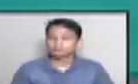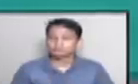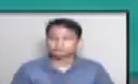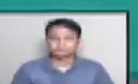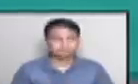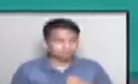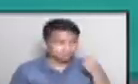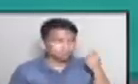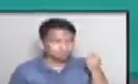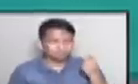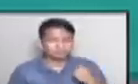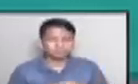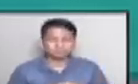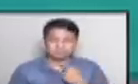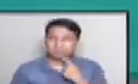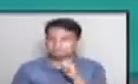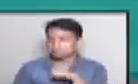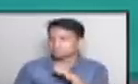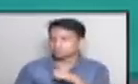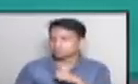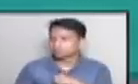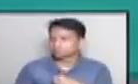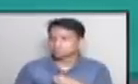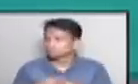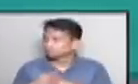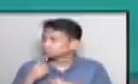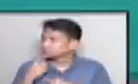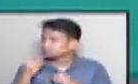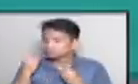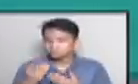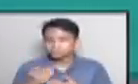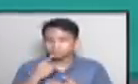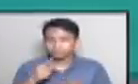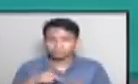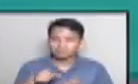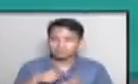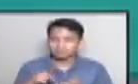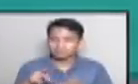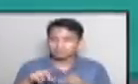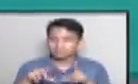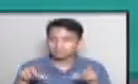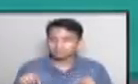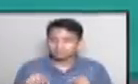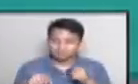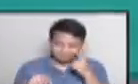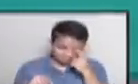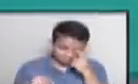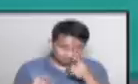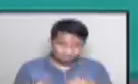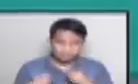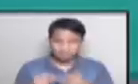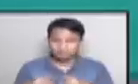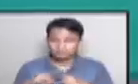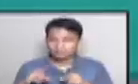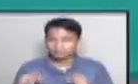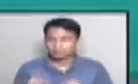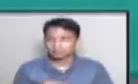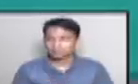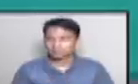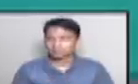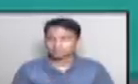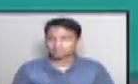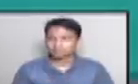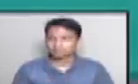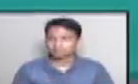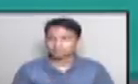nyo po? Sige po, sige po. At pangalawa po, ma'am, yung payslip nila, di ba meron kayo binibigyan ng payslip? Opo, isa